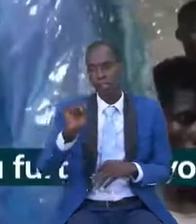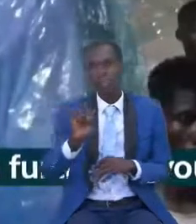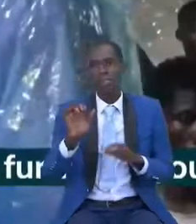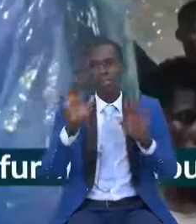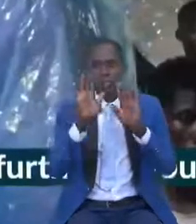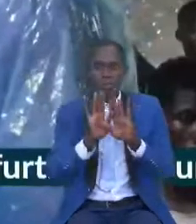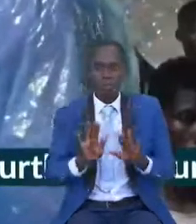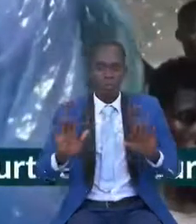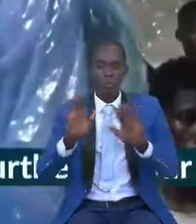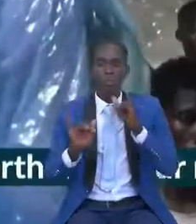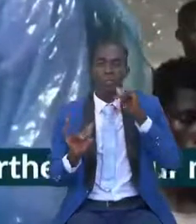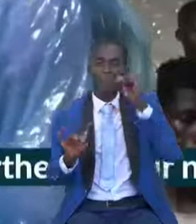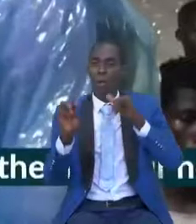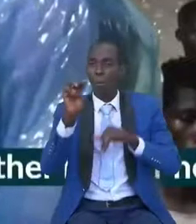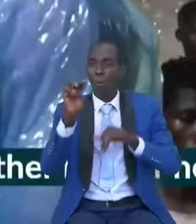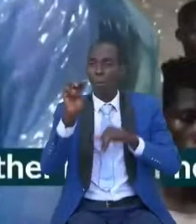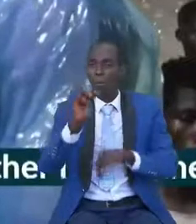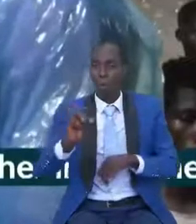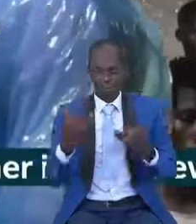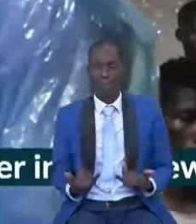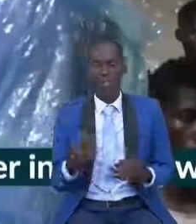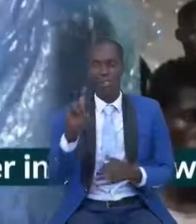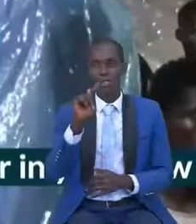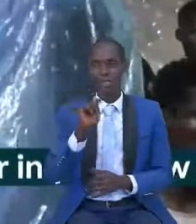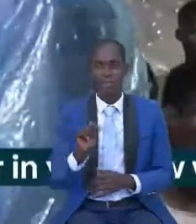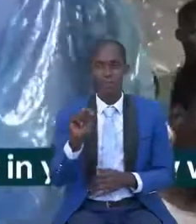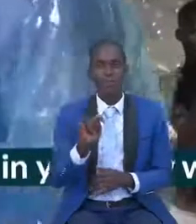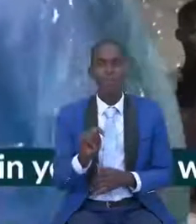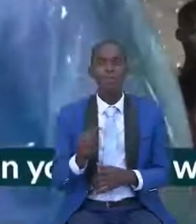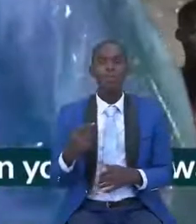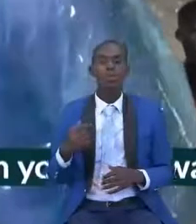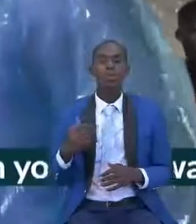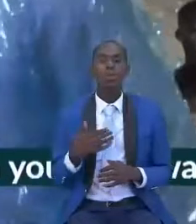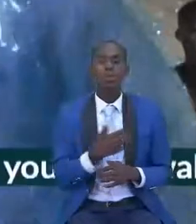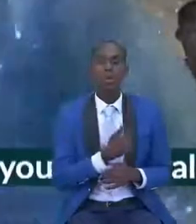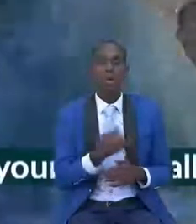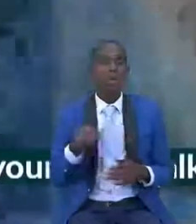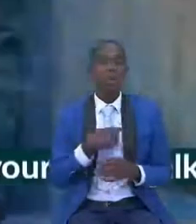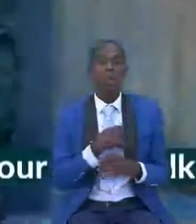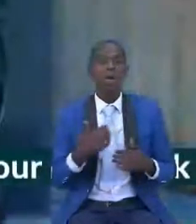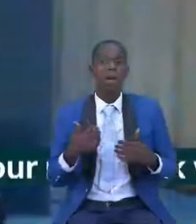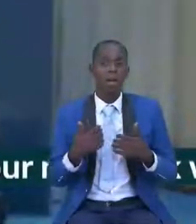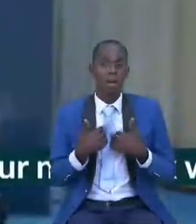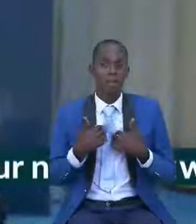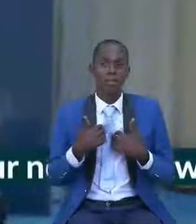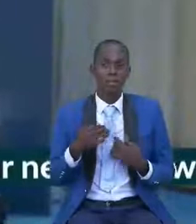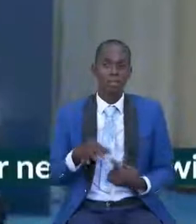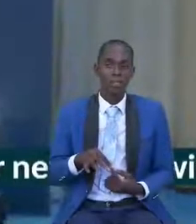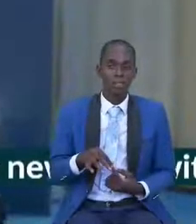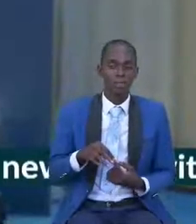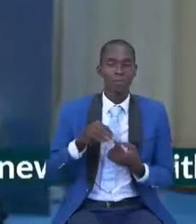mois prochain pour vous aider à demeurer dans votre foi et